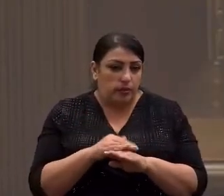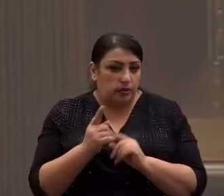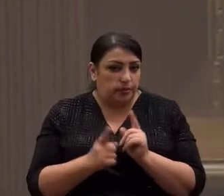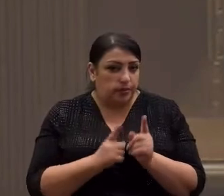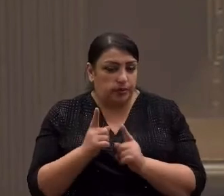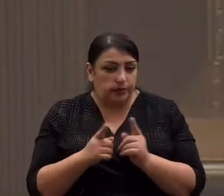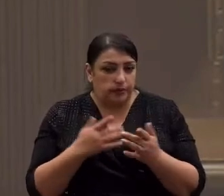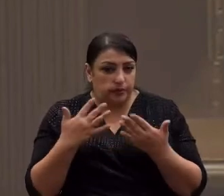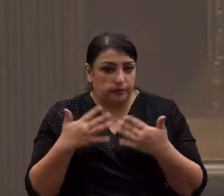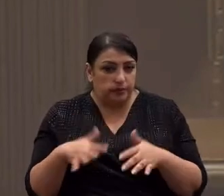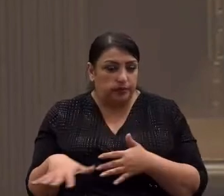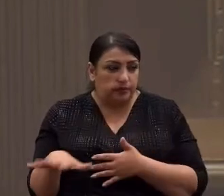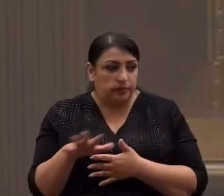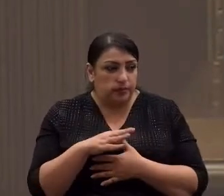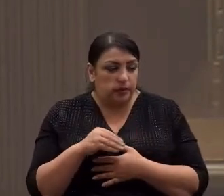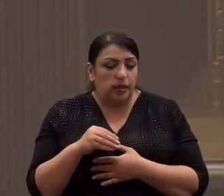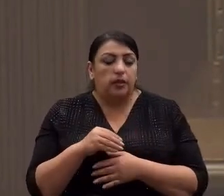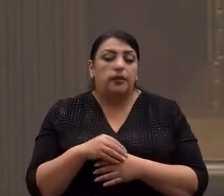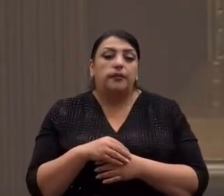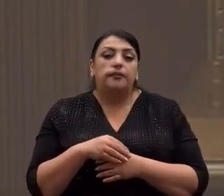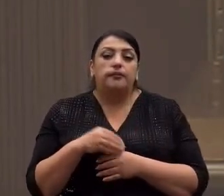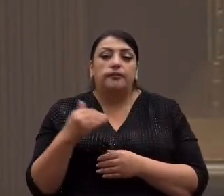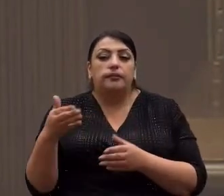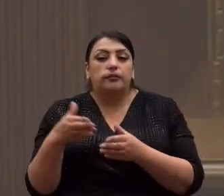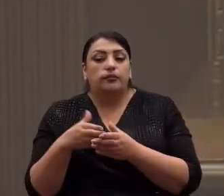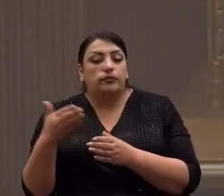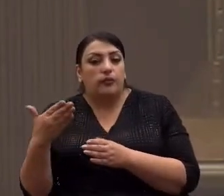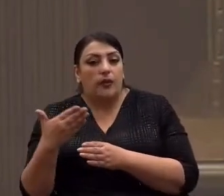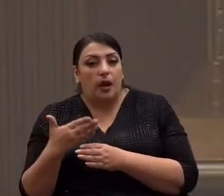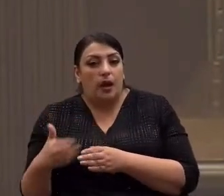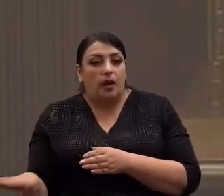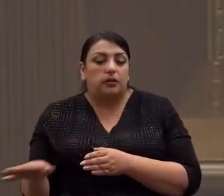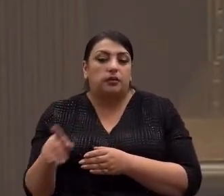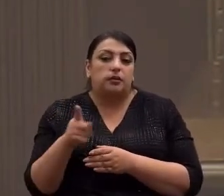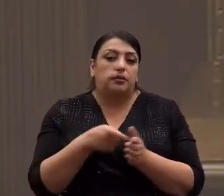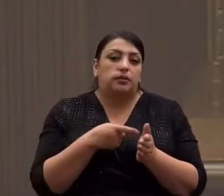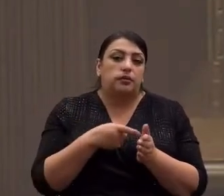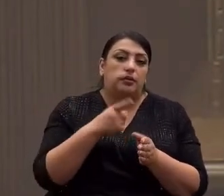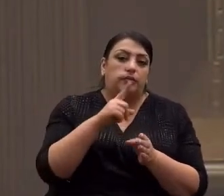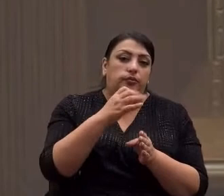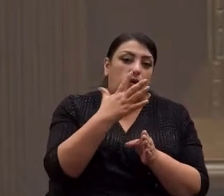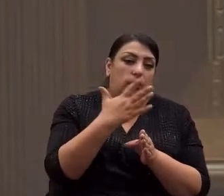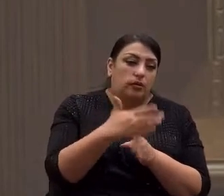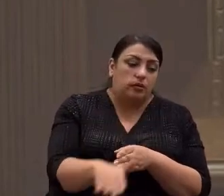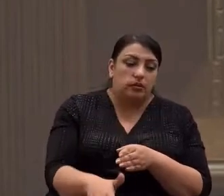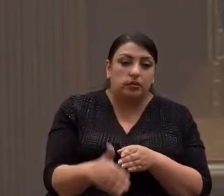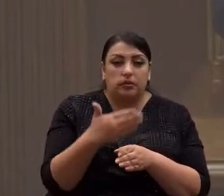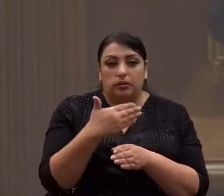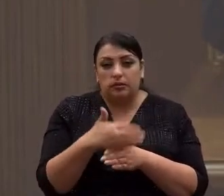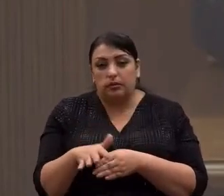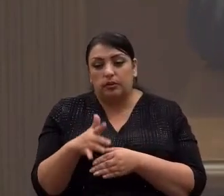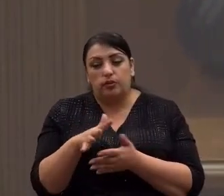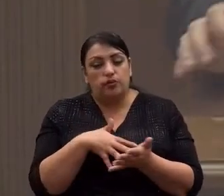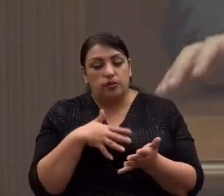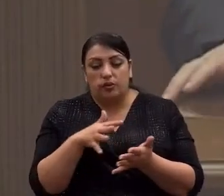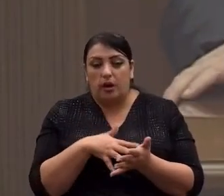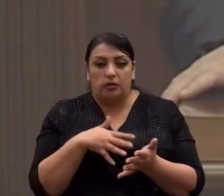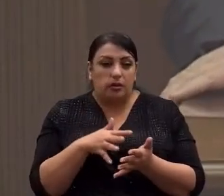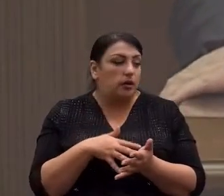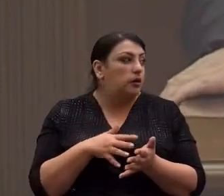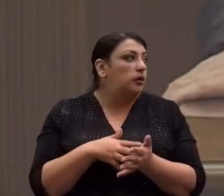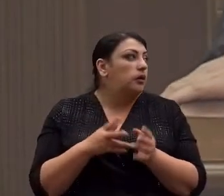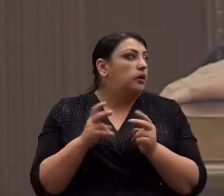ծրագրերը, օպերատիվ բլոկ առանձինը, նրա աշխատանքը պետք է վերահսկվի նաև քնիչի կողմից, Եվ սա շարունակական է։